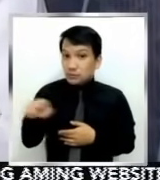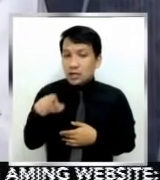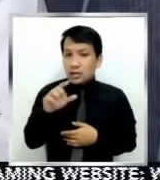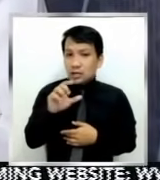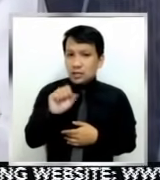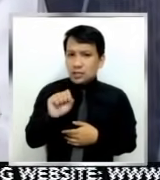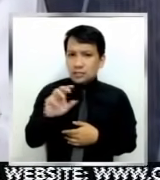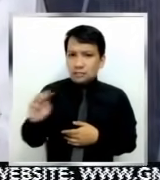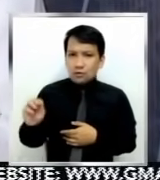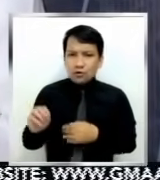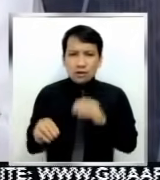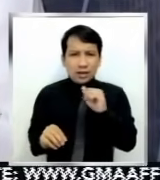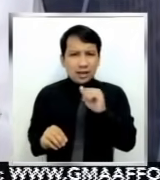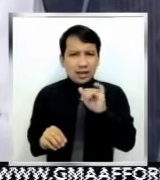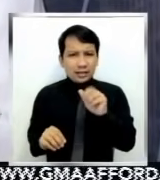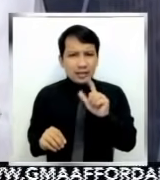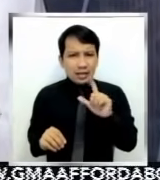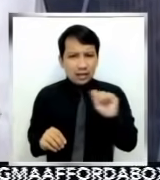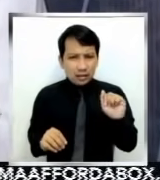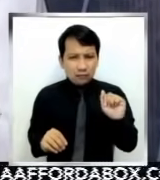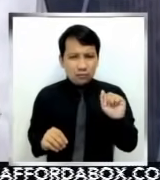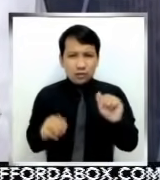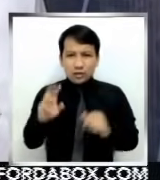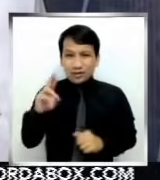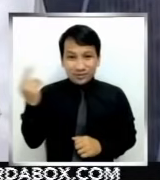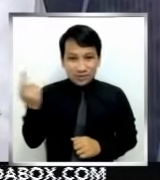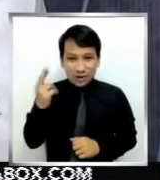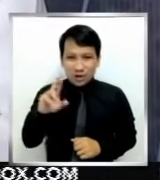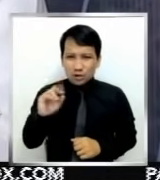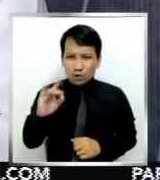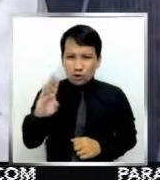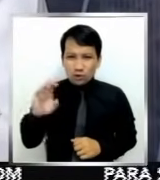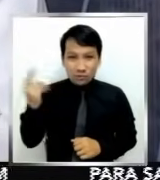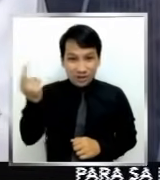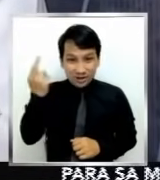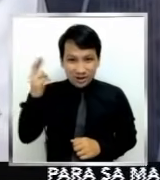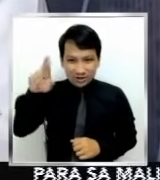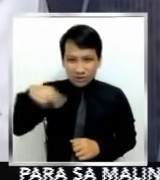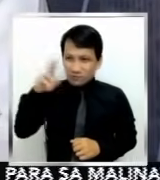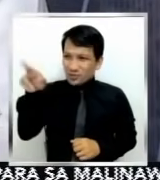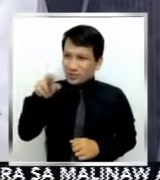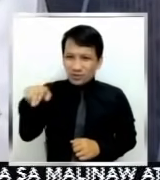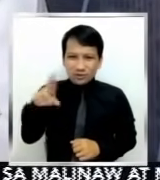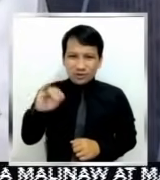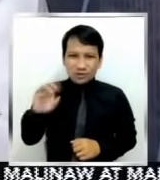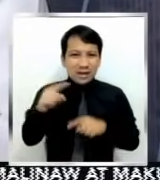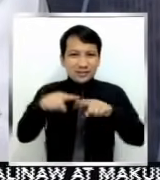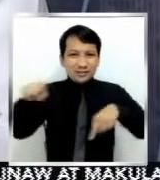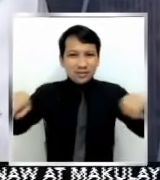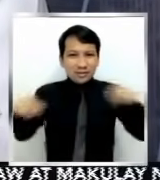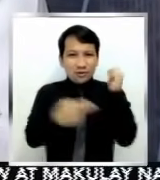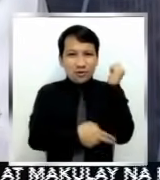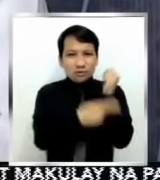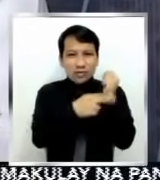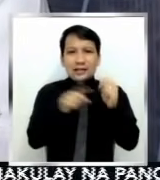malls, Robinson malls, yung tinatawag natin na yung mga different hotels. They are offering